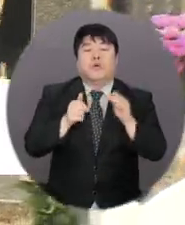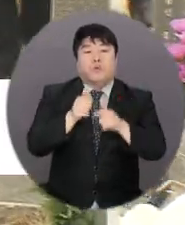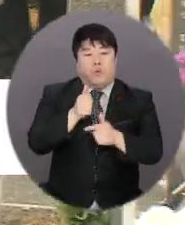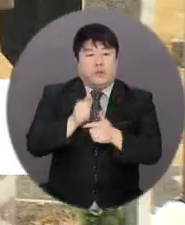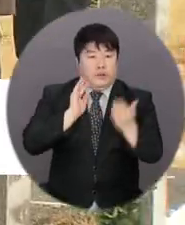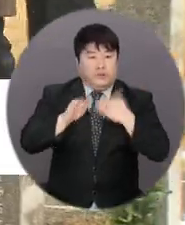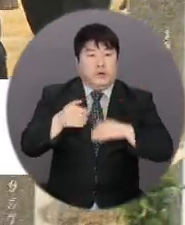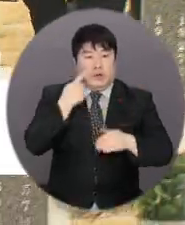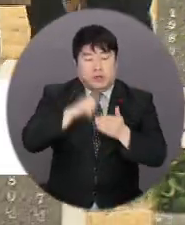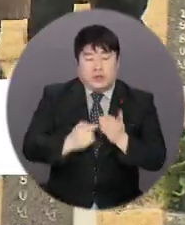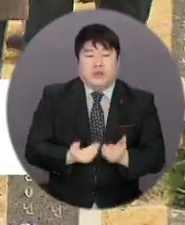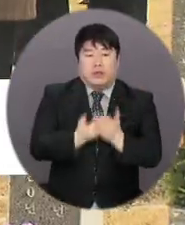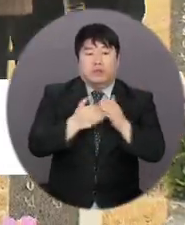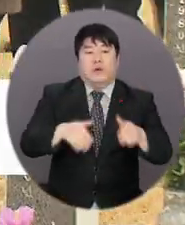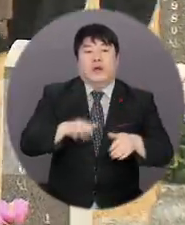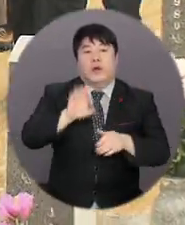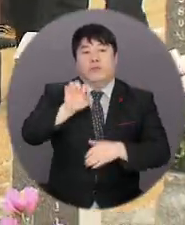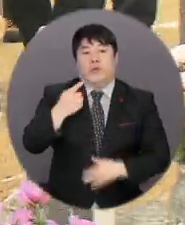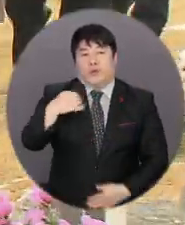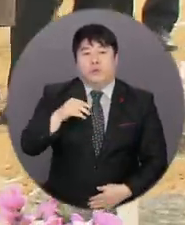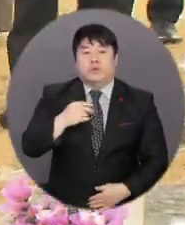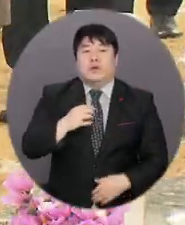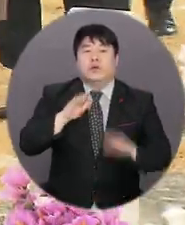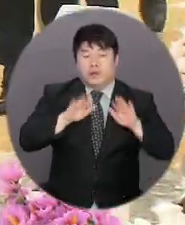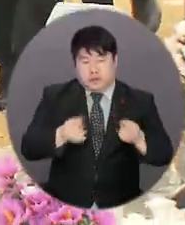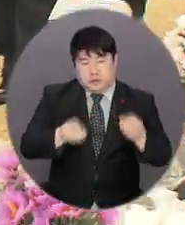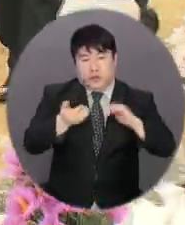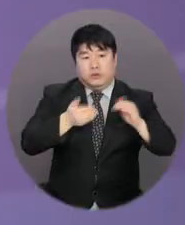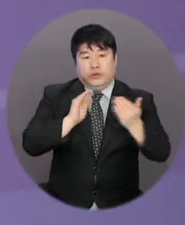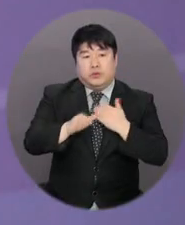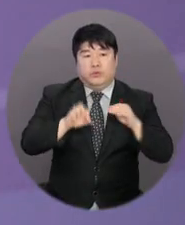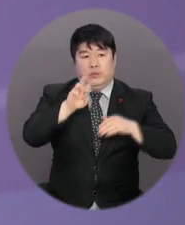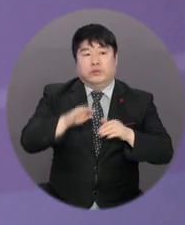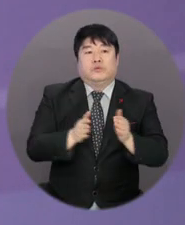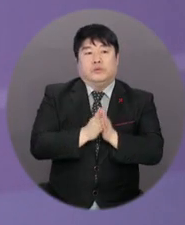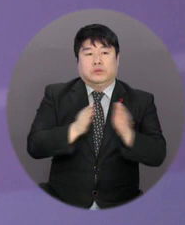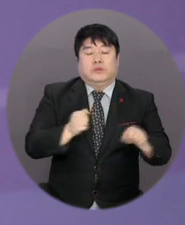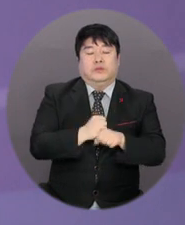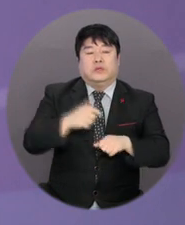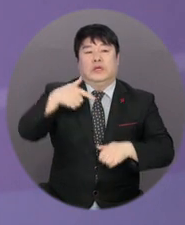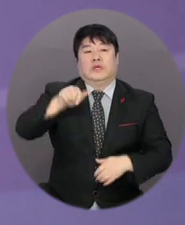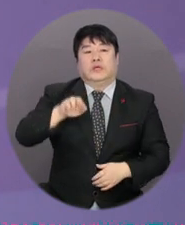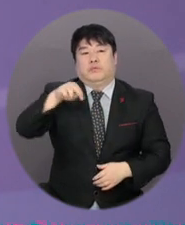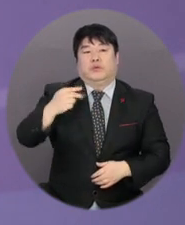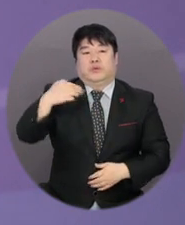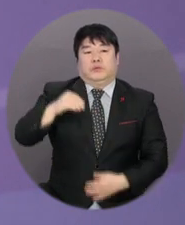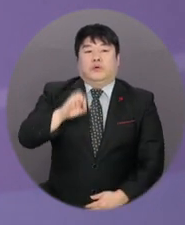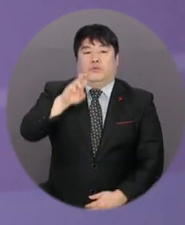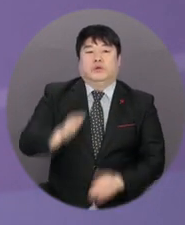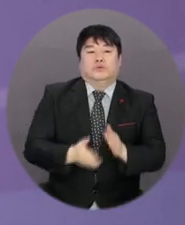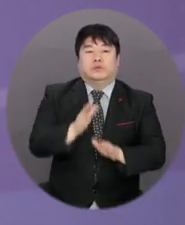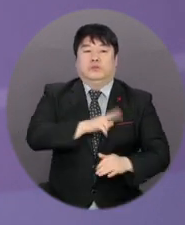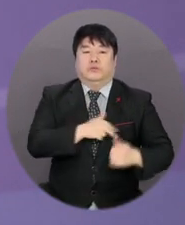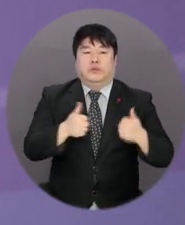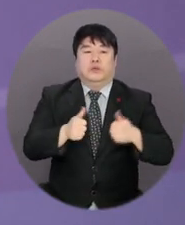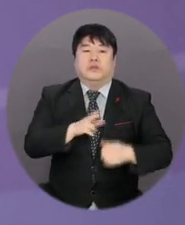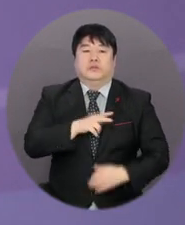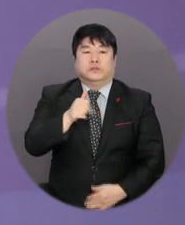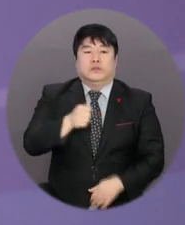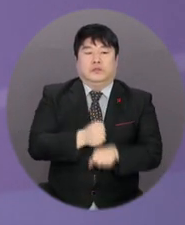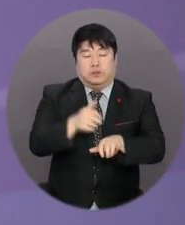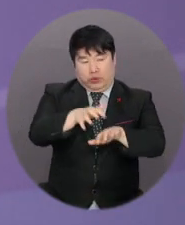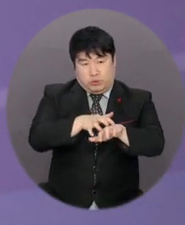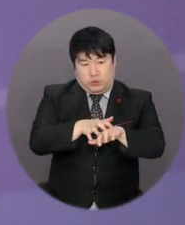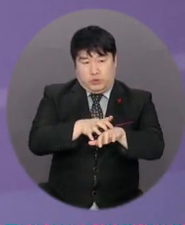포럼이 설 명절을 전후에 광주에서 출범할 예정입니다. 김동찬 전 광주시 의회 의장이 조직 정비와